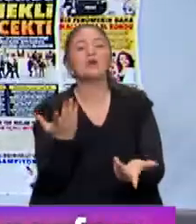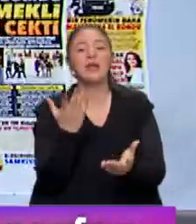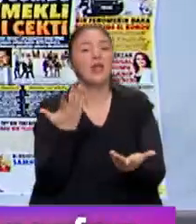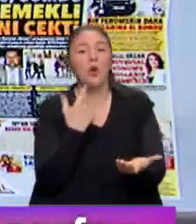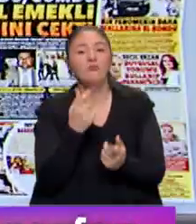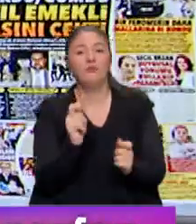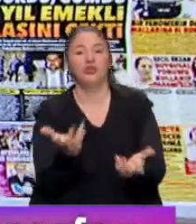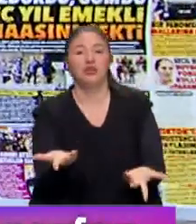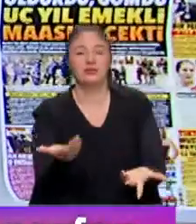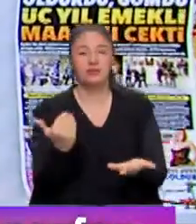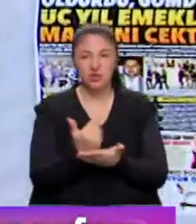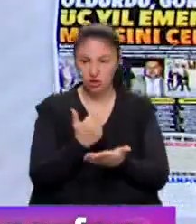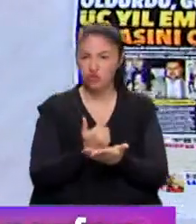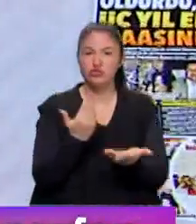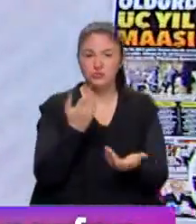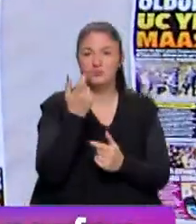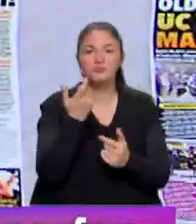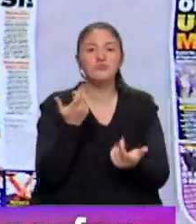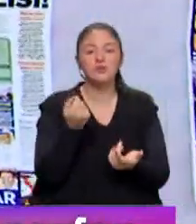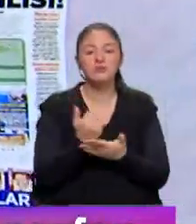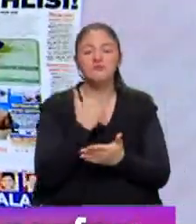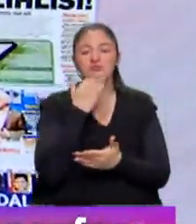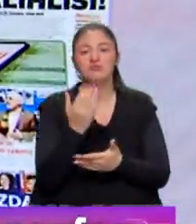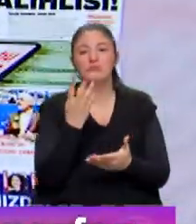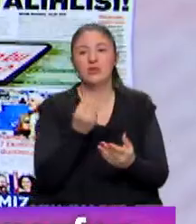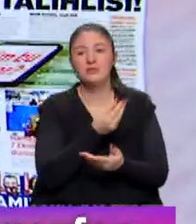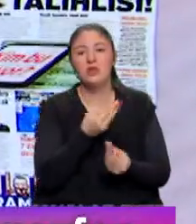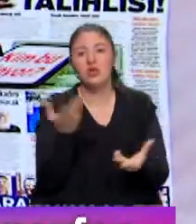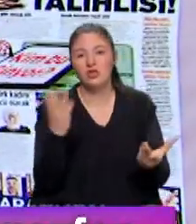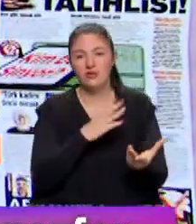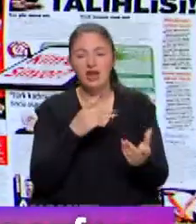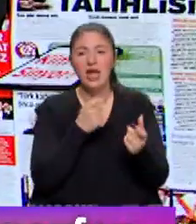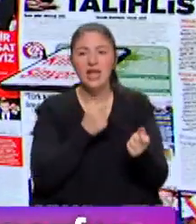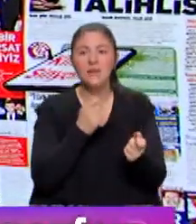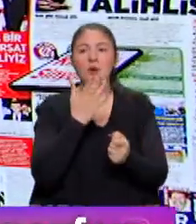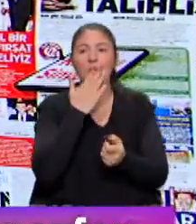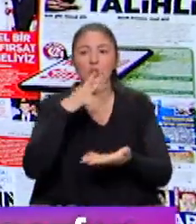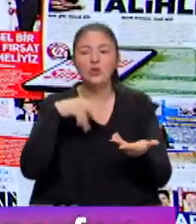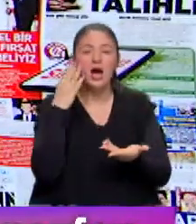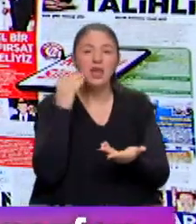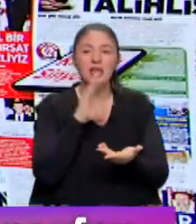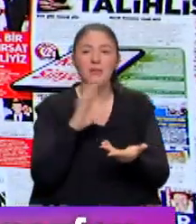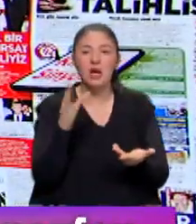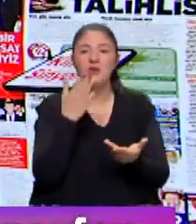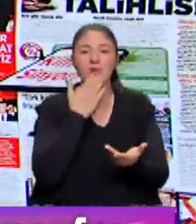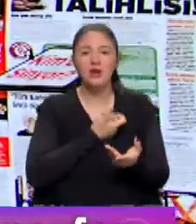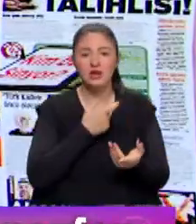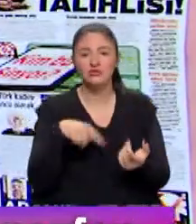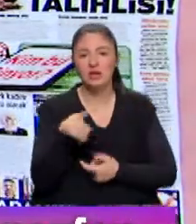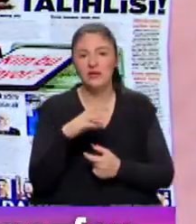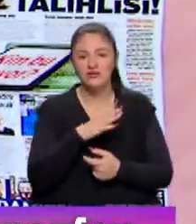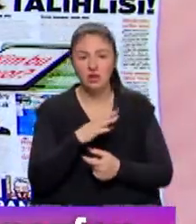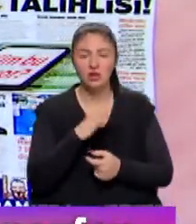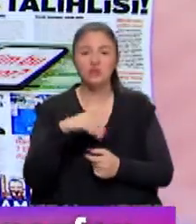neyi konuşacağız? Geçim, geçinemeyen milyonlar var. Eğitim, okuduğunu anlamayan öğrencilerimiz